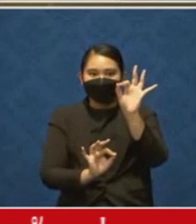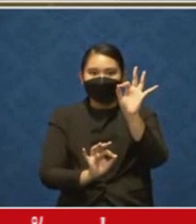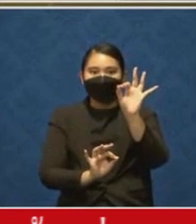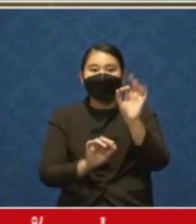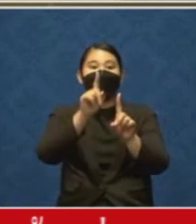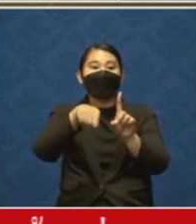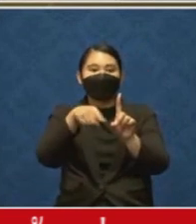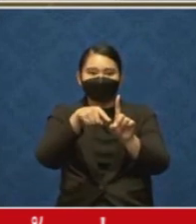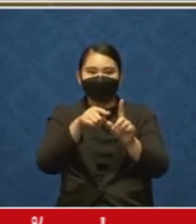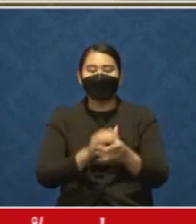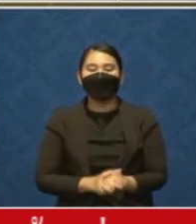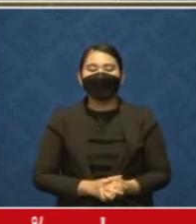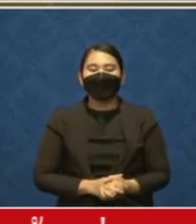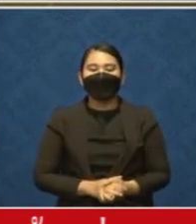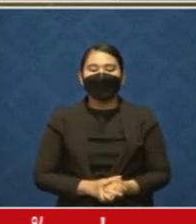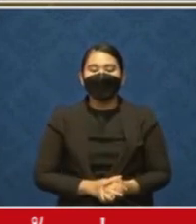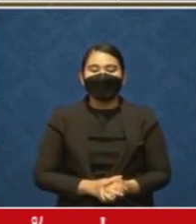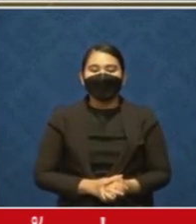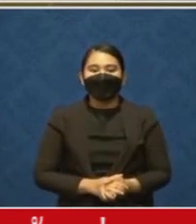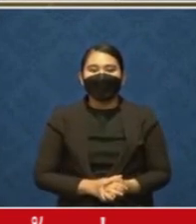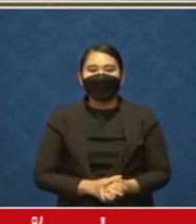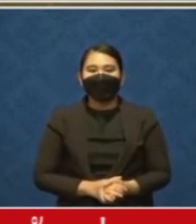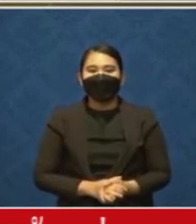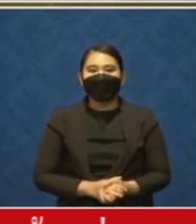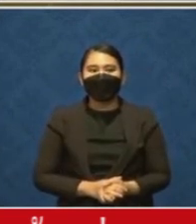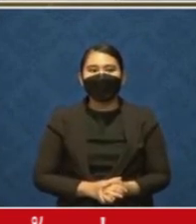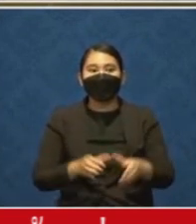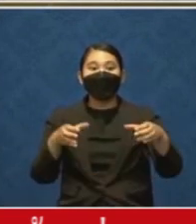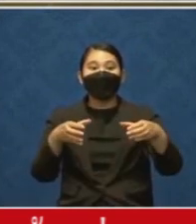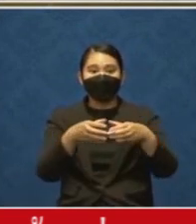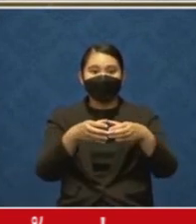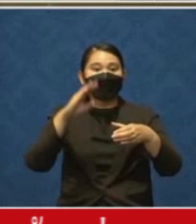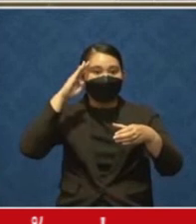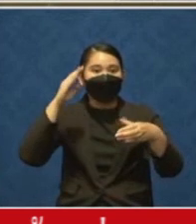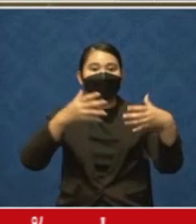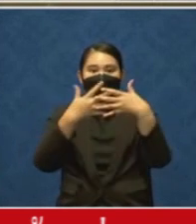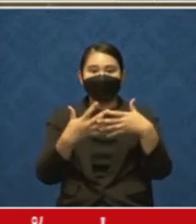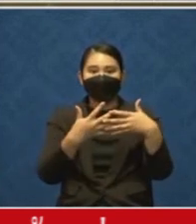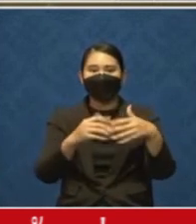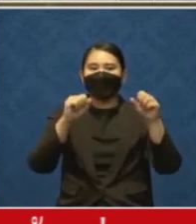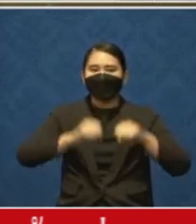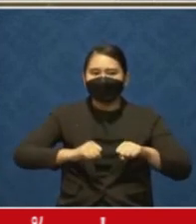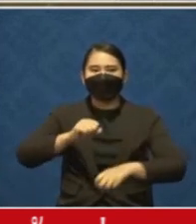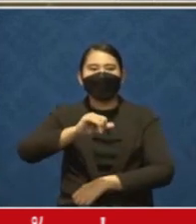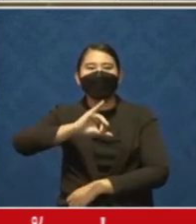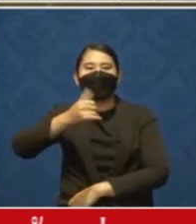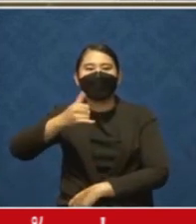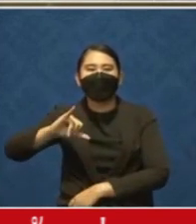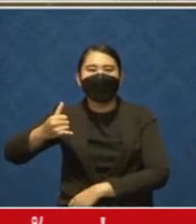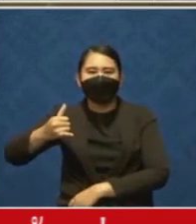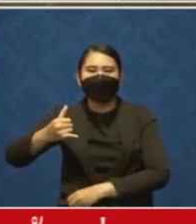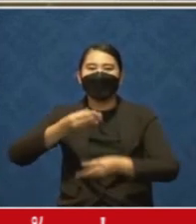uncertainty remain นะครับก็คือยังไม่มีความแน่นอนใดๆเลยนะครับที่สหรัฐ